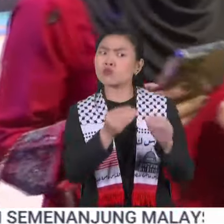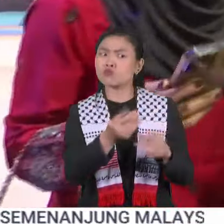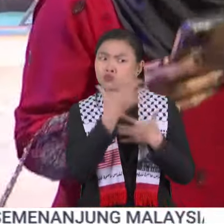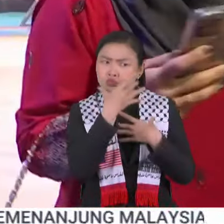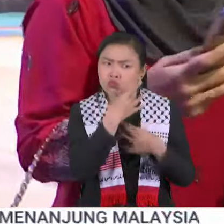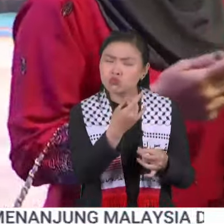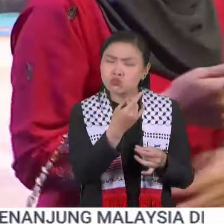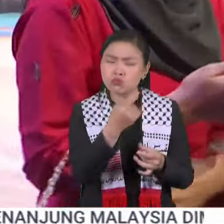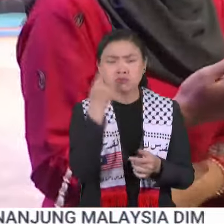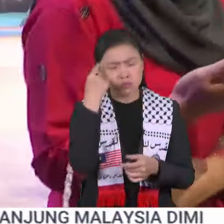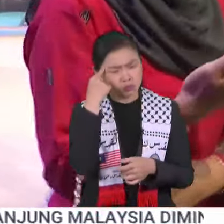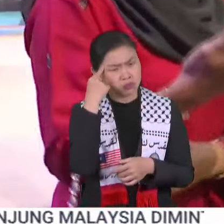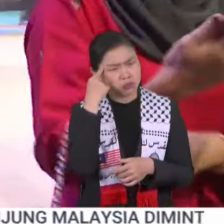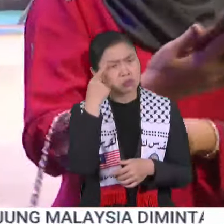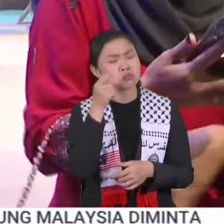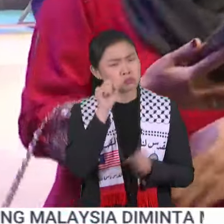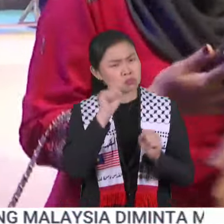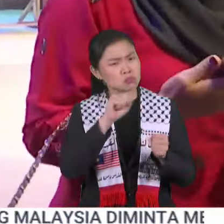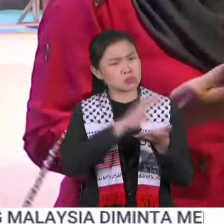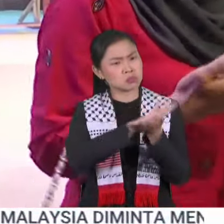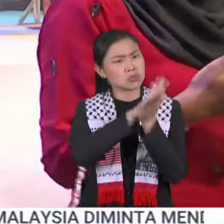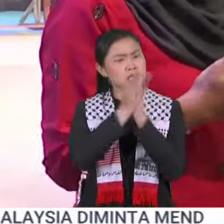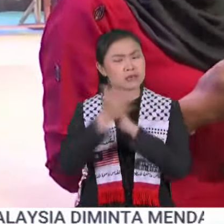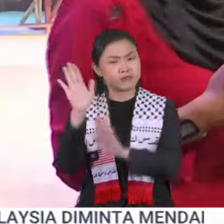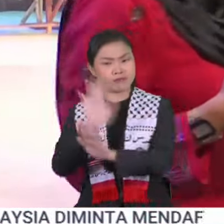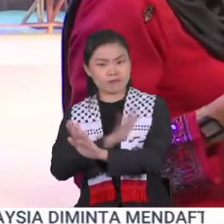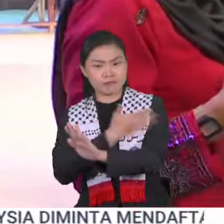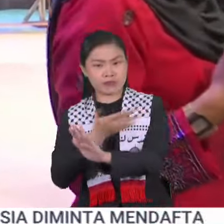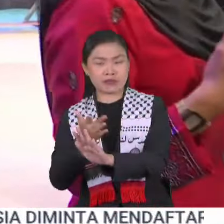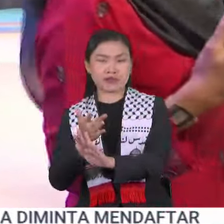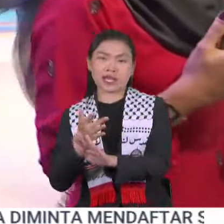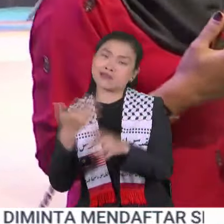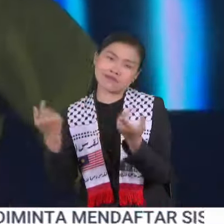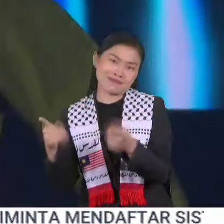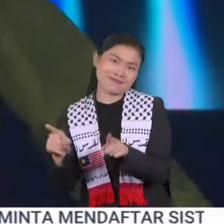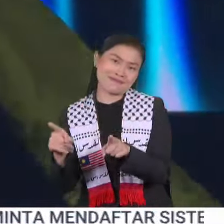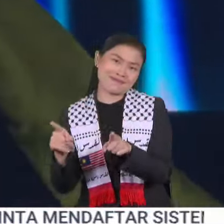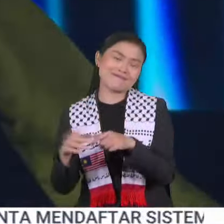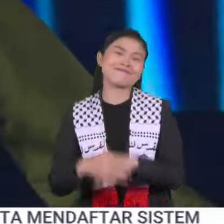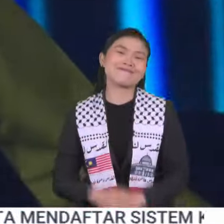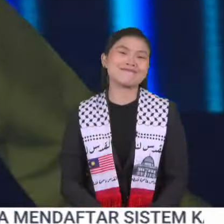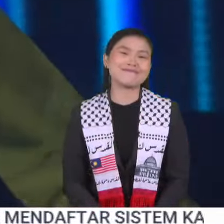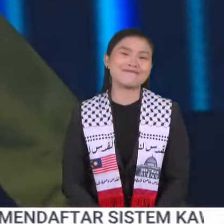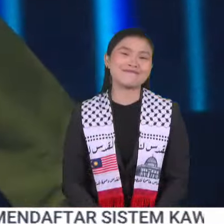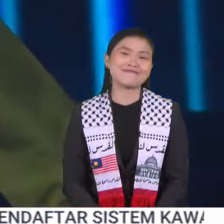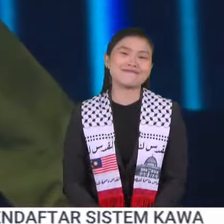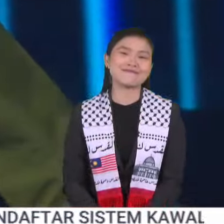macam, ini boleh jadi lagu. Dan terjadilah lagu itu.